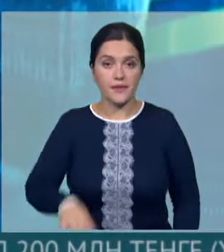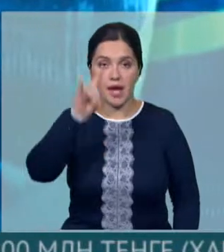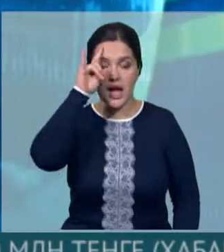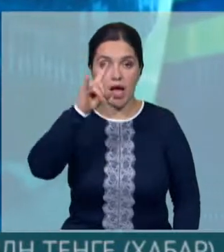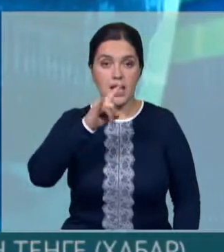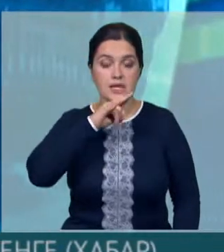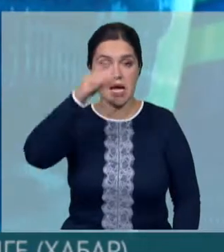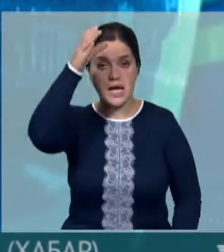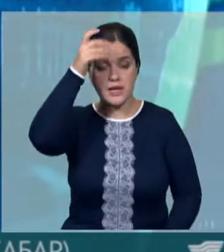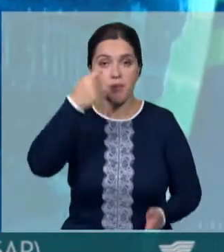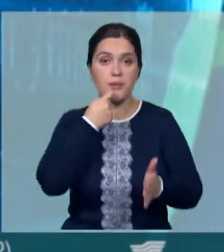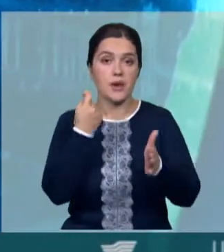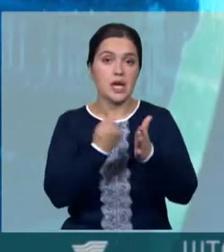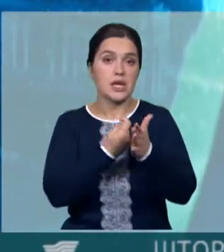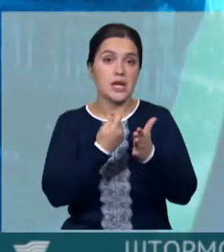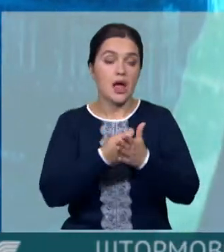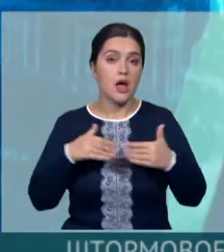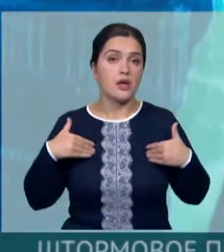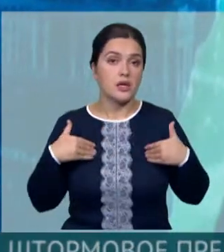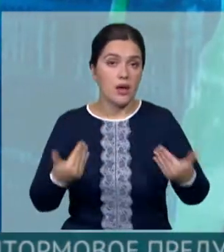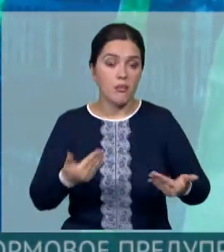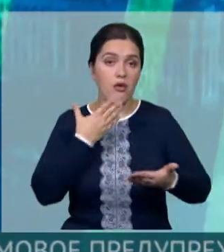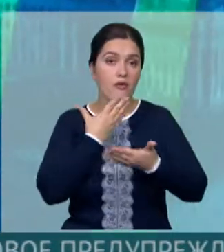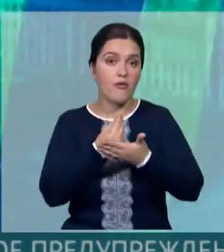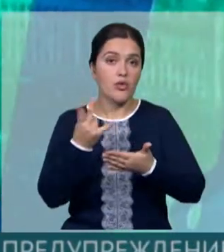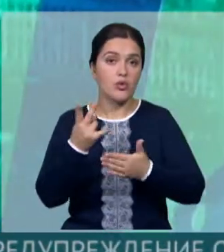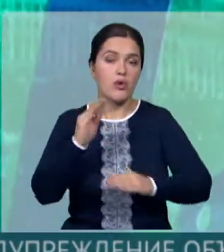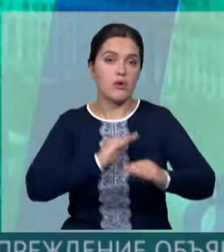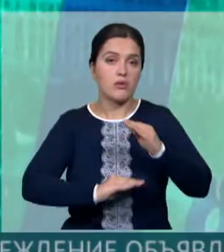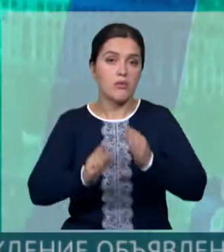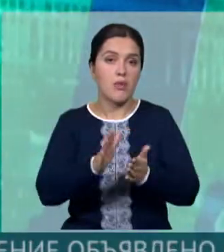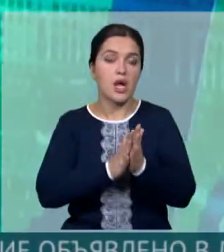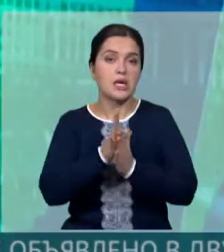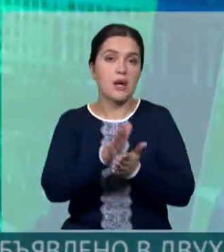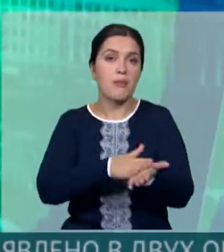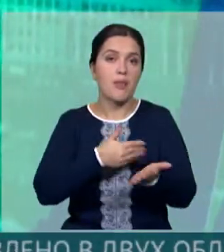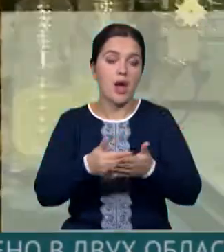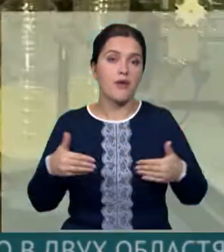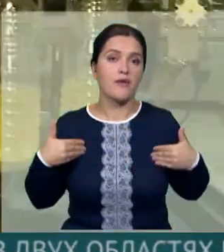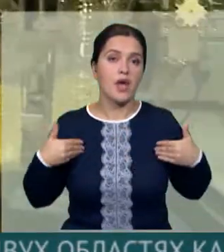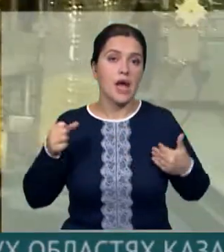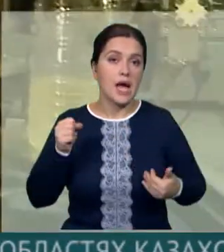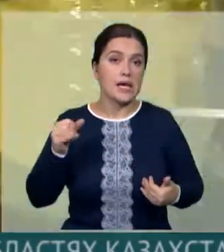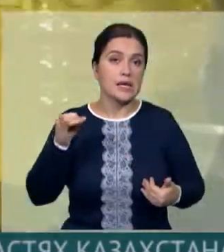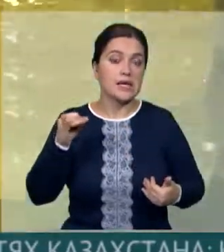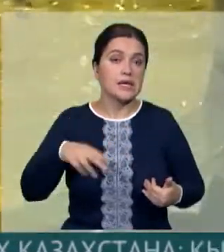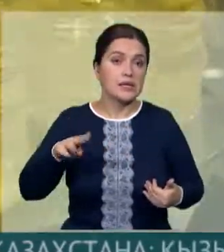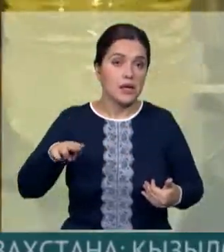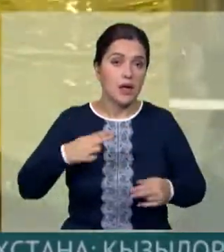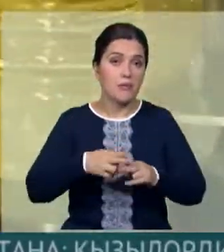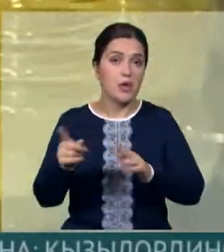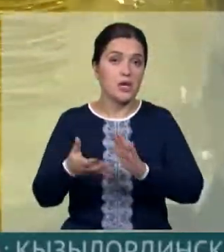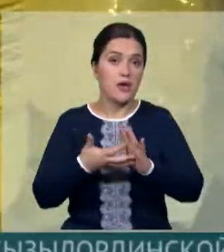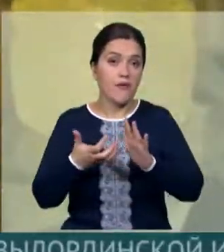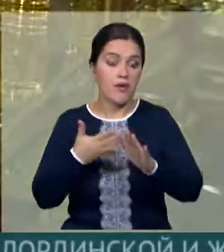Казахская академия питания рекомендует отечественным производителям обогащать растительное масло витаминами А и Д, дефицит которых приводит к